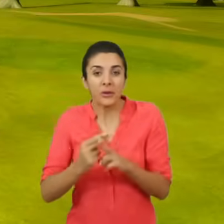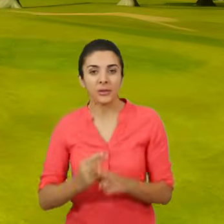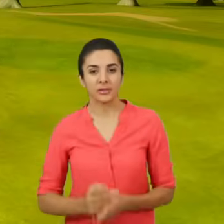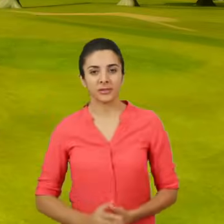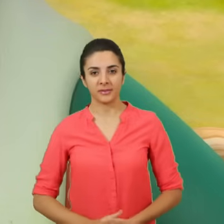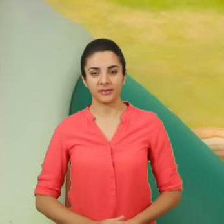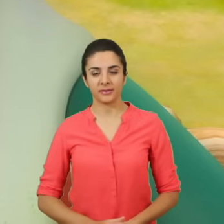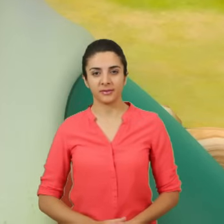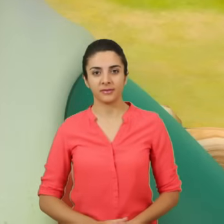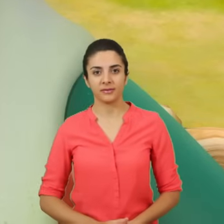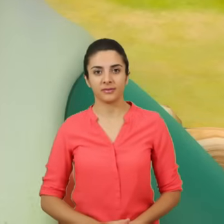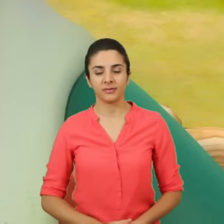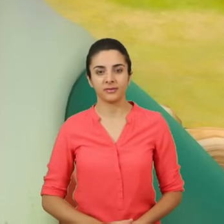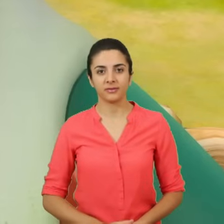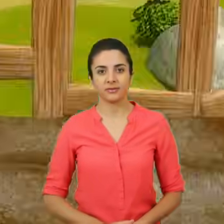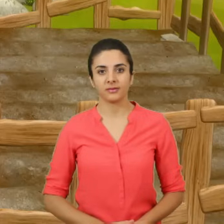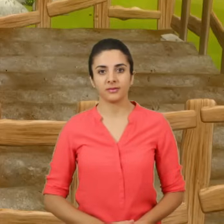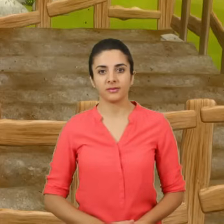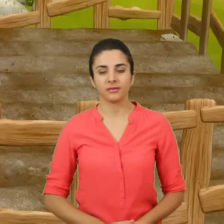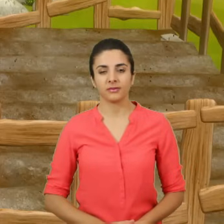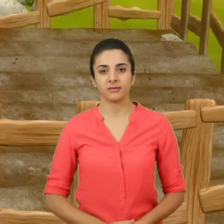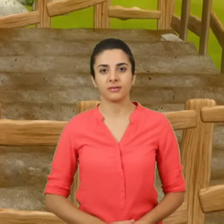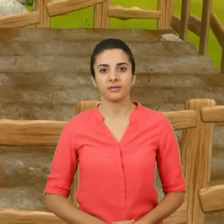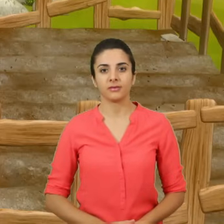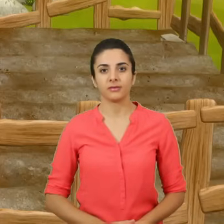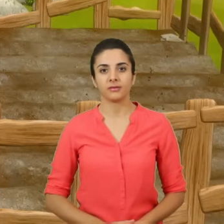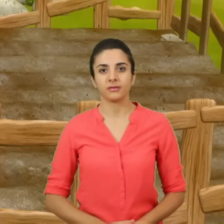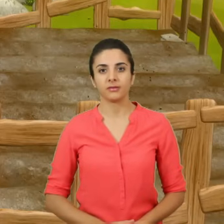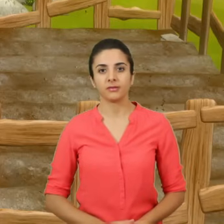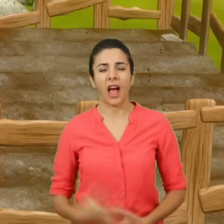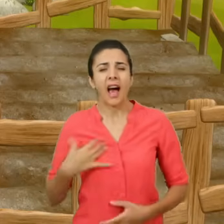hızla koşuyor. Annesi yok olan bahçeye baktı.